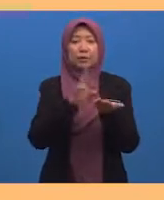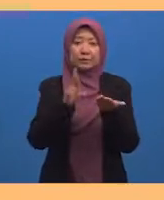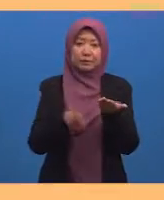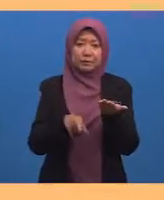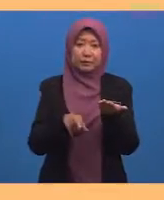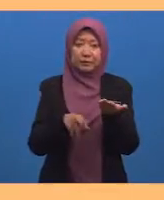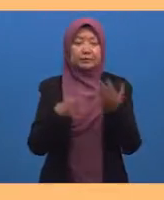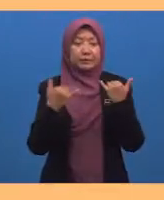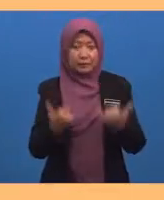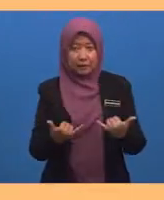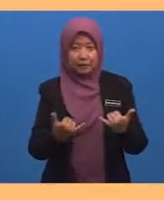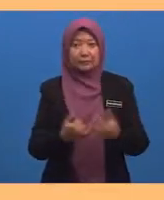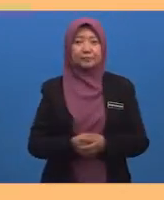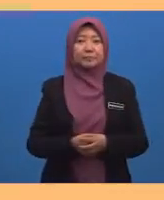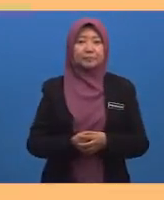pada zaman sekarang.